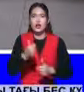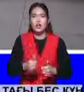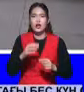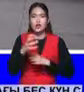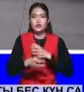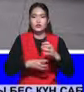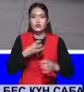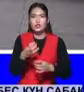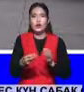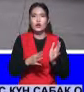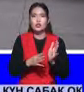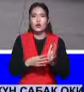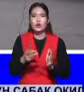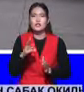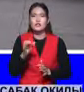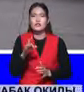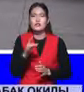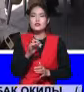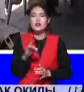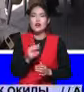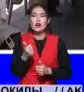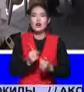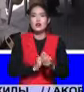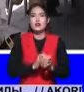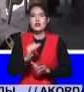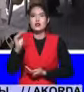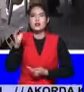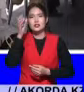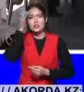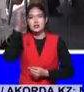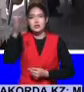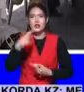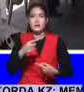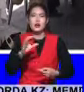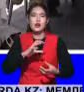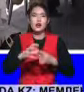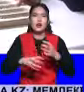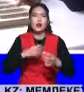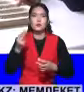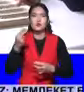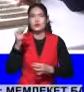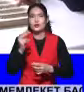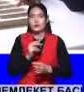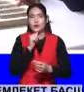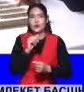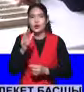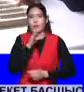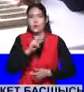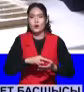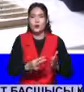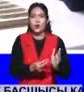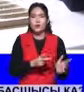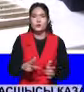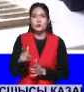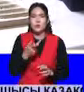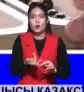дүниежүзілік 9 құмалақ федерациясы мұрындық болды. Сондай-ақ интеллектуалды ойында бірнеше әлем чемпионы да өзара бақ сынасты. Ұйымдастырушылар